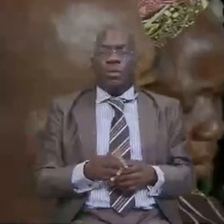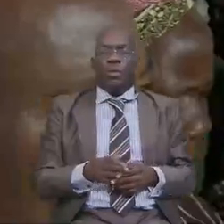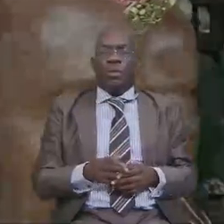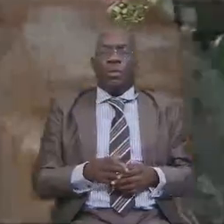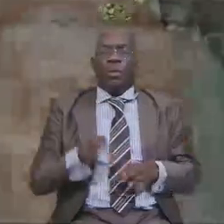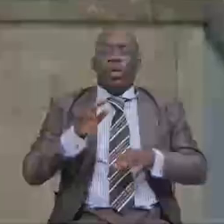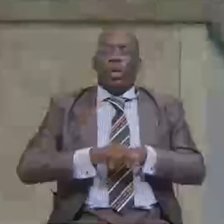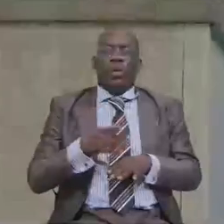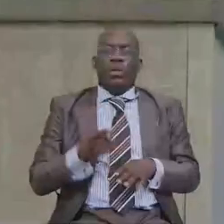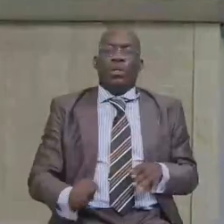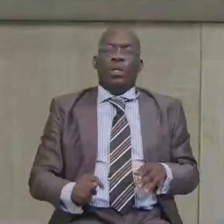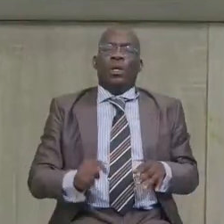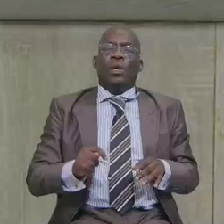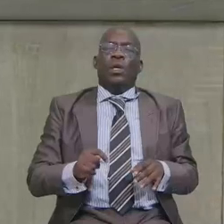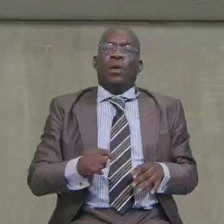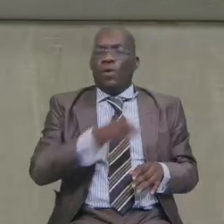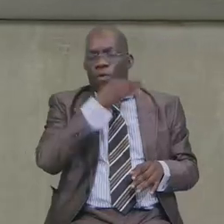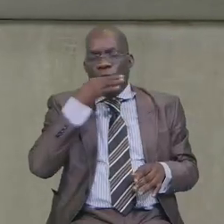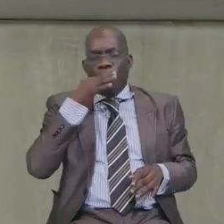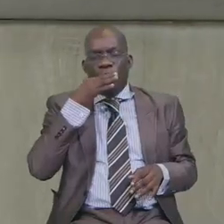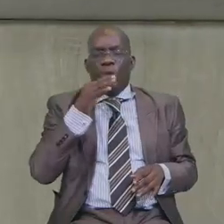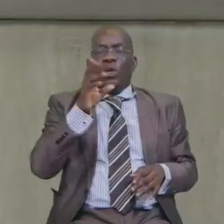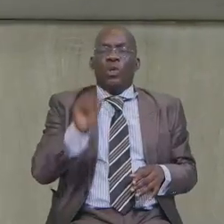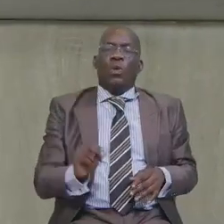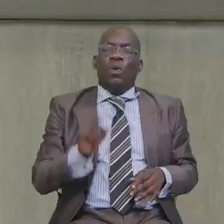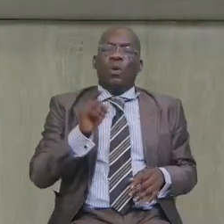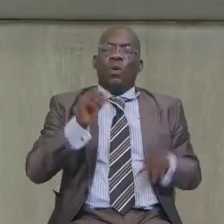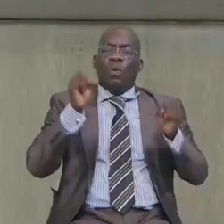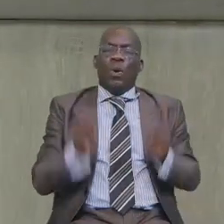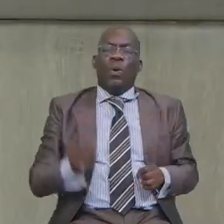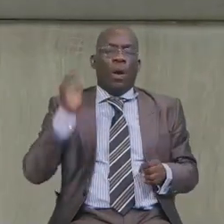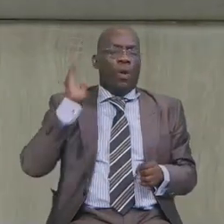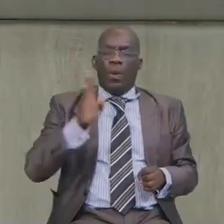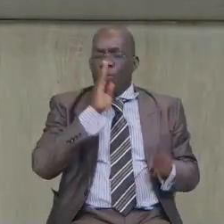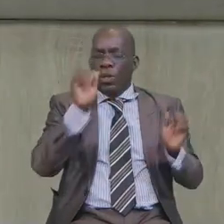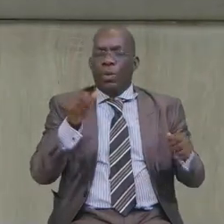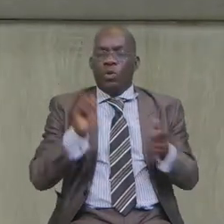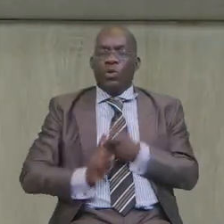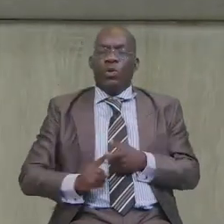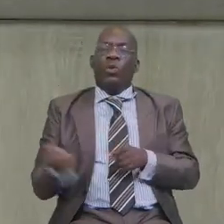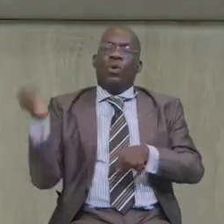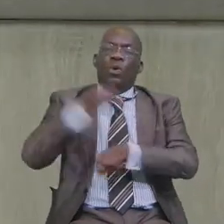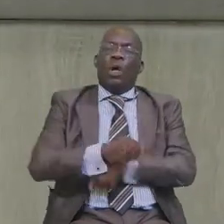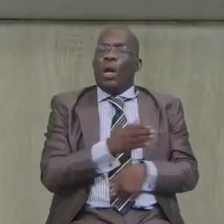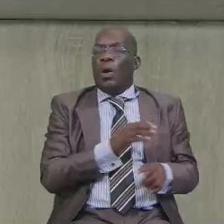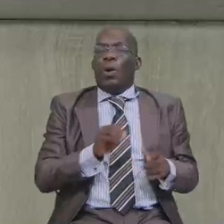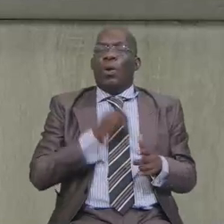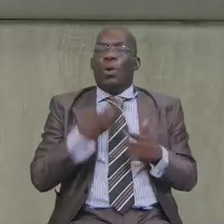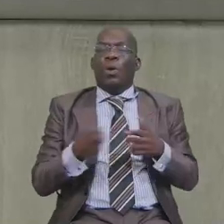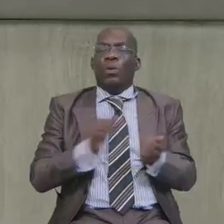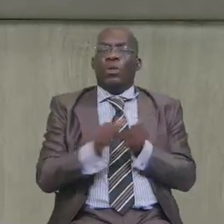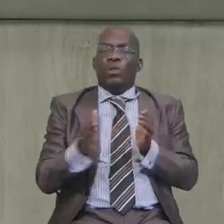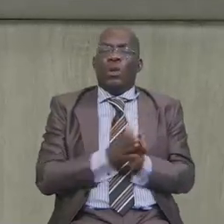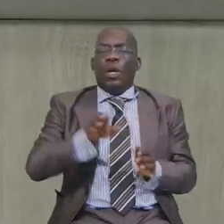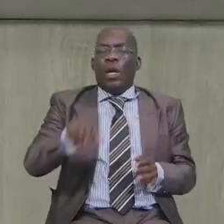Sur le terrain, aucune puissance ne pourra affronter ou vaincre ou détruire l'un de